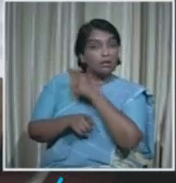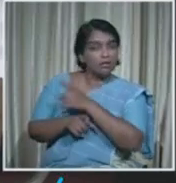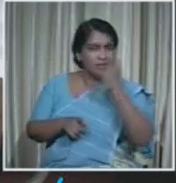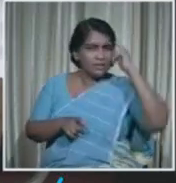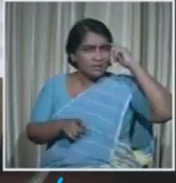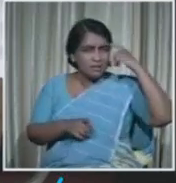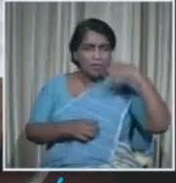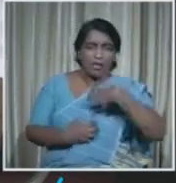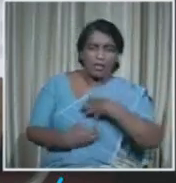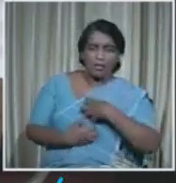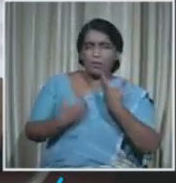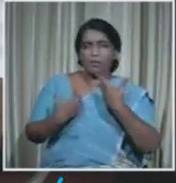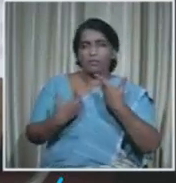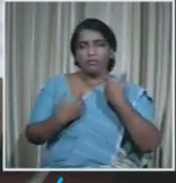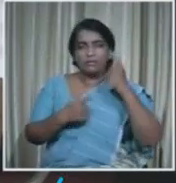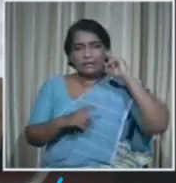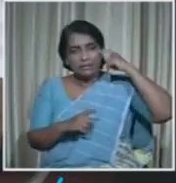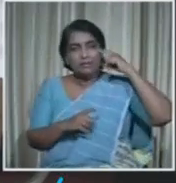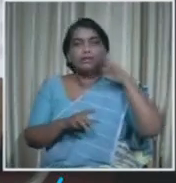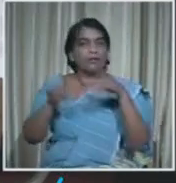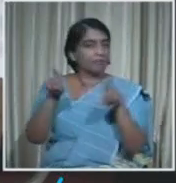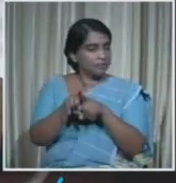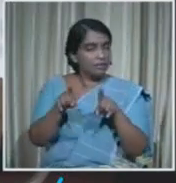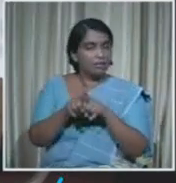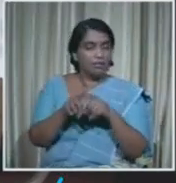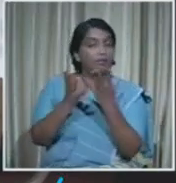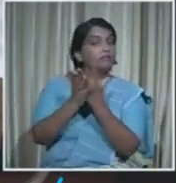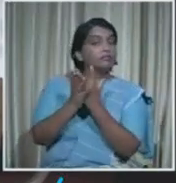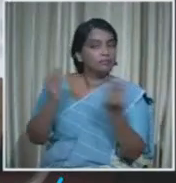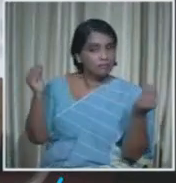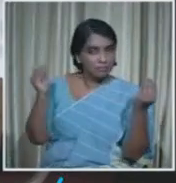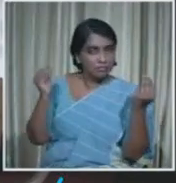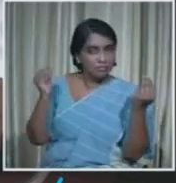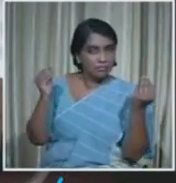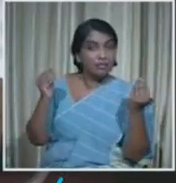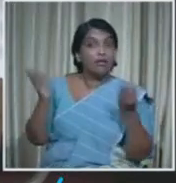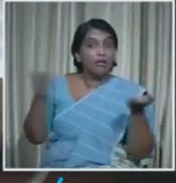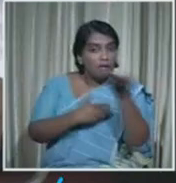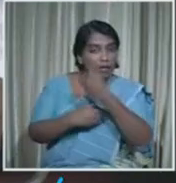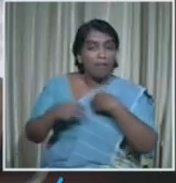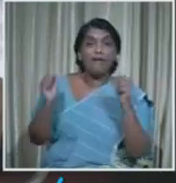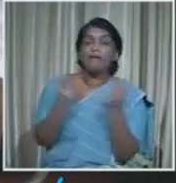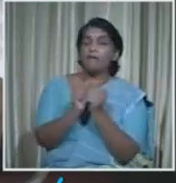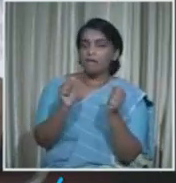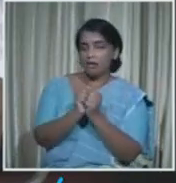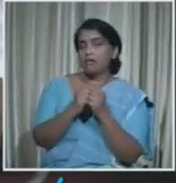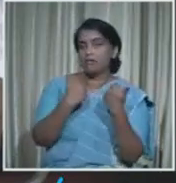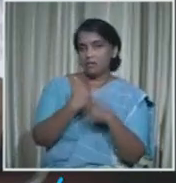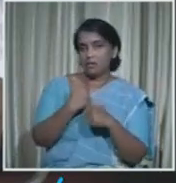දුක කඳුල වේදනාව දුරලන්නට අපි වැඩපිළිවෙලක් යොදන්නට ඕන